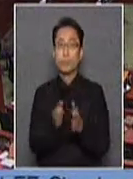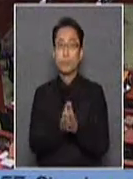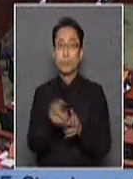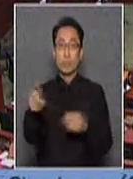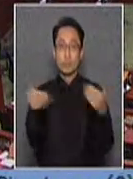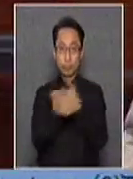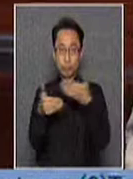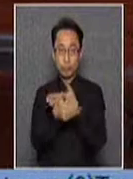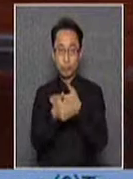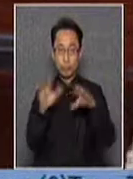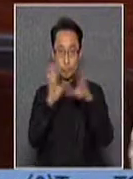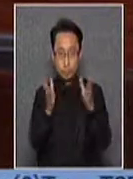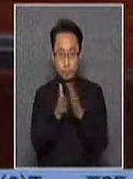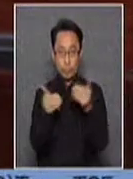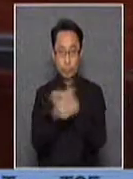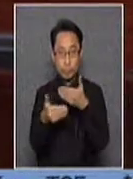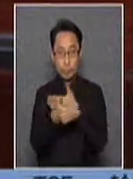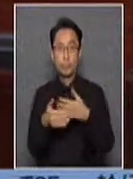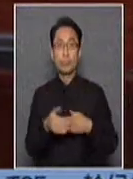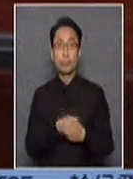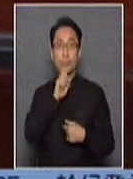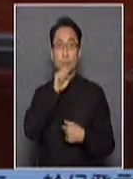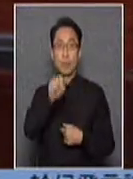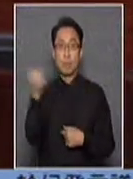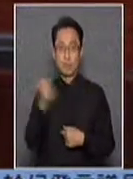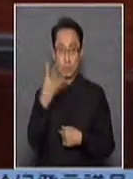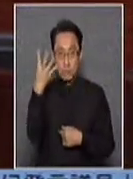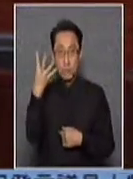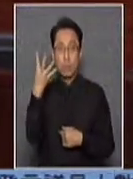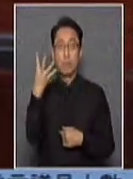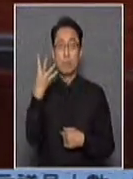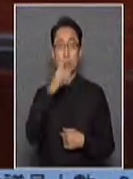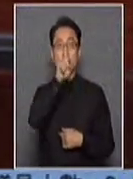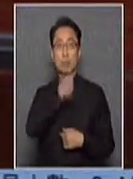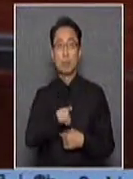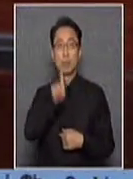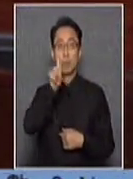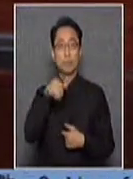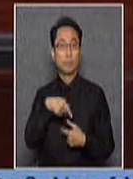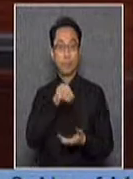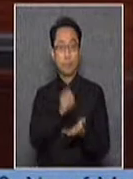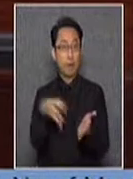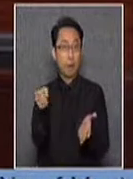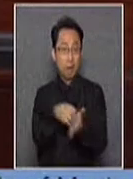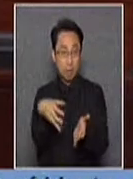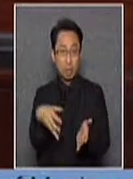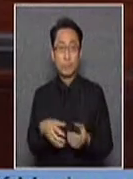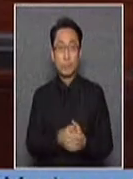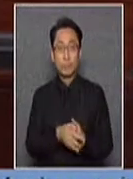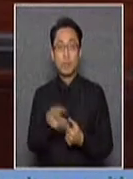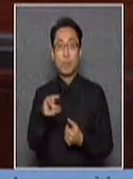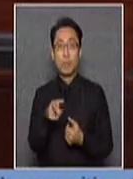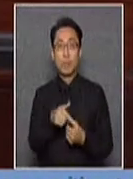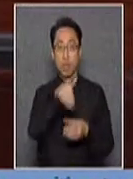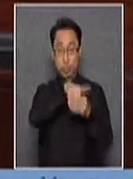嘅集體運輸系統其實有四個嘅基本嘅先天性嘅缺陷。第一個缺陷就係上市公司